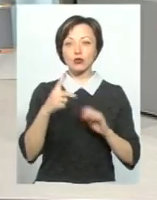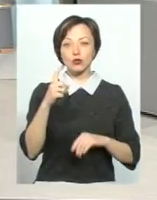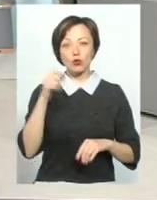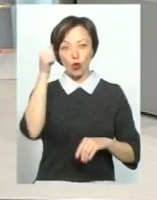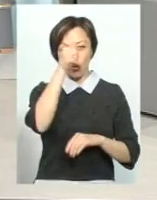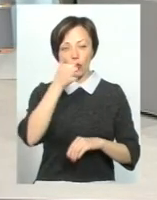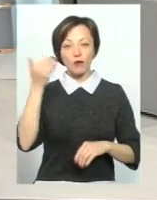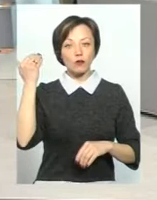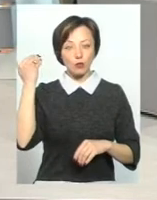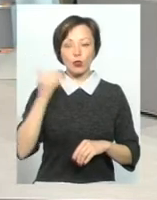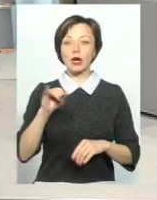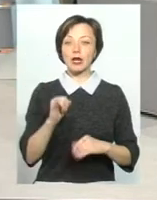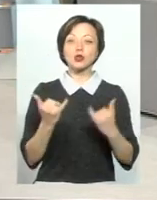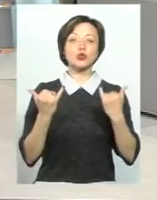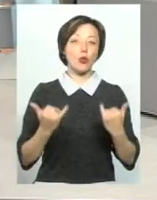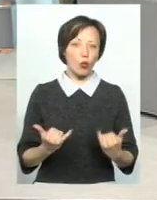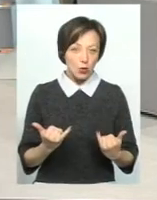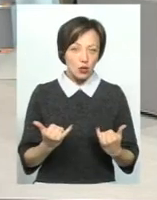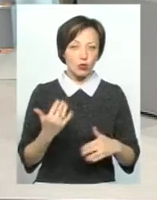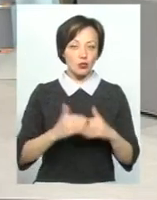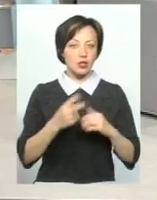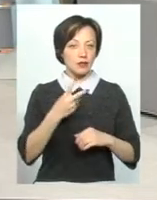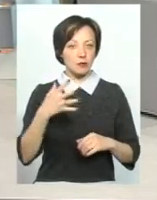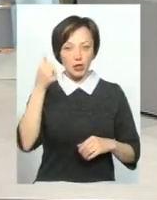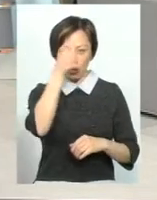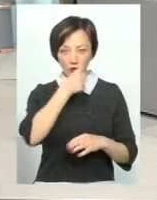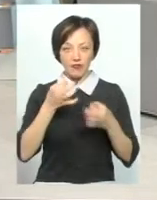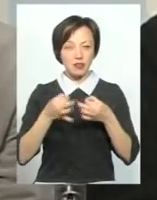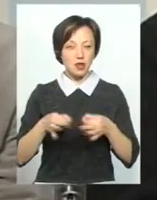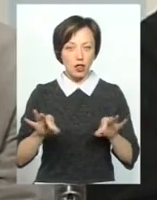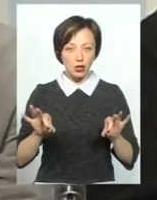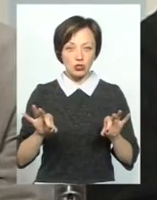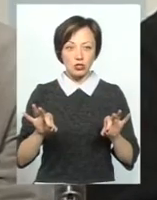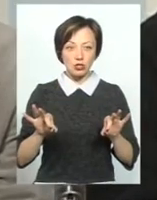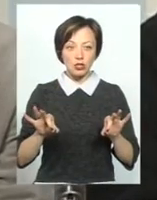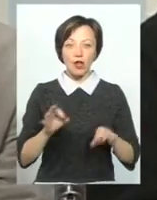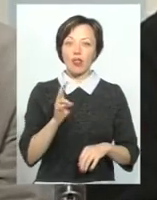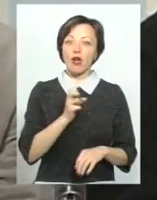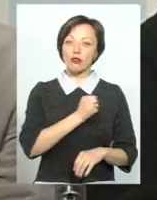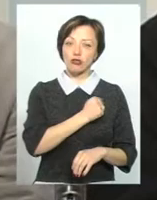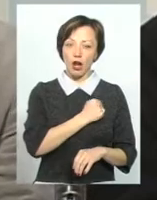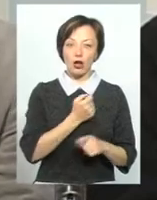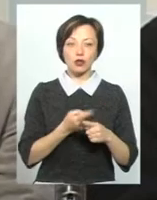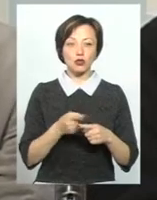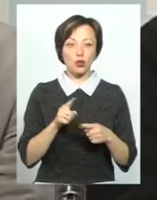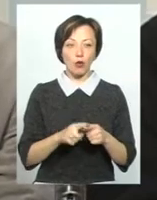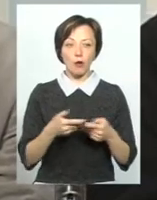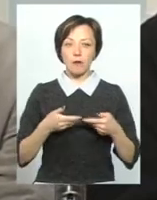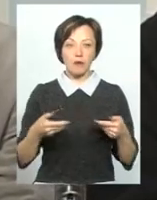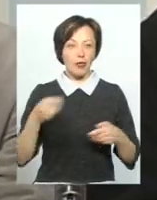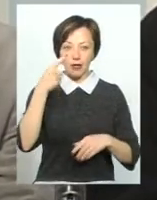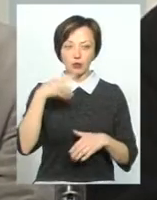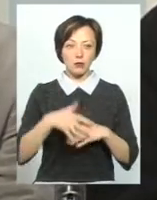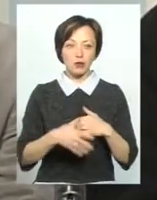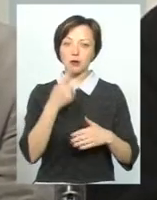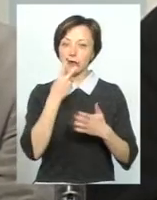тому назад. І сьогодні вже 25 років незалежності. Ще, на жаль, цього ми не зрозуміли.